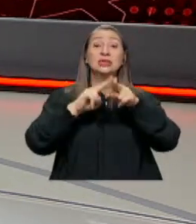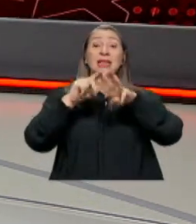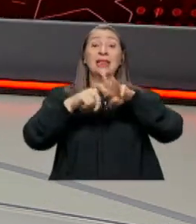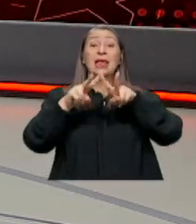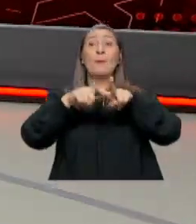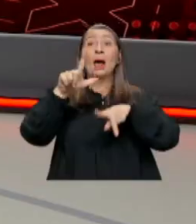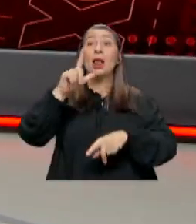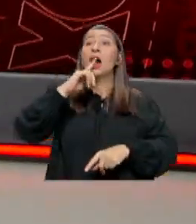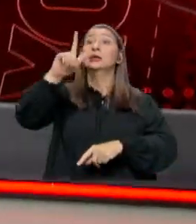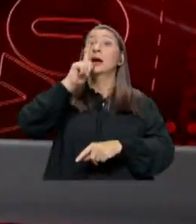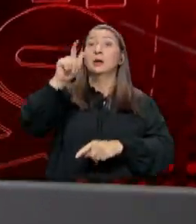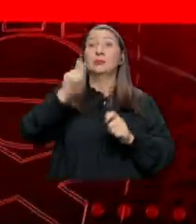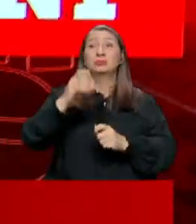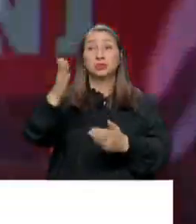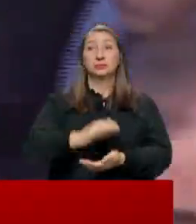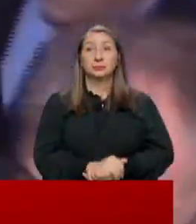sloganı.